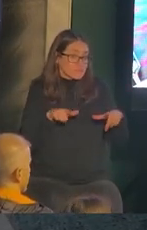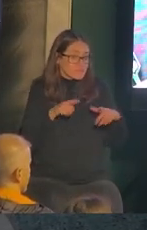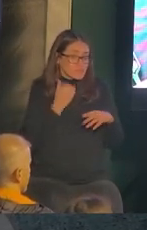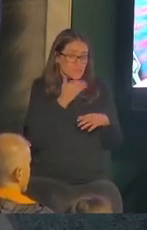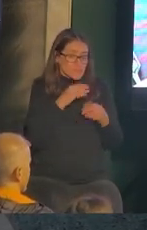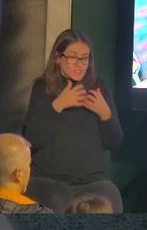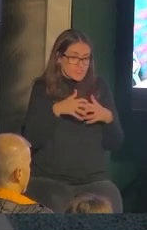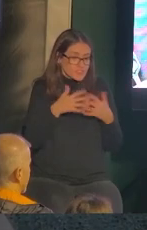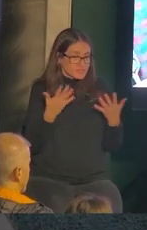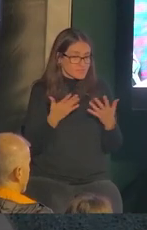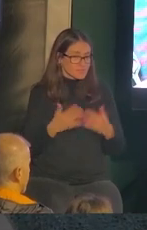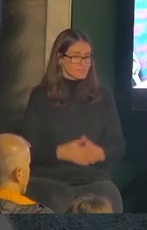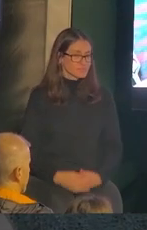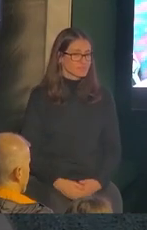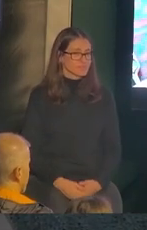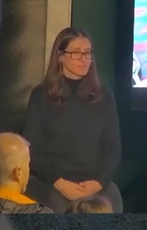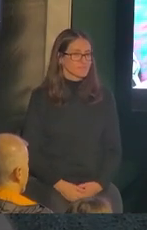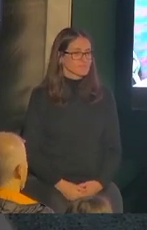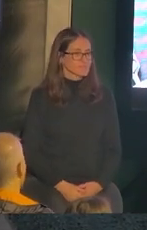Bueno.